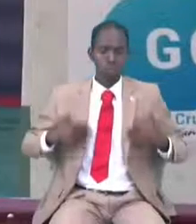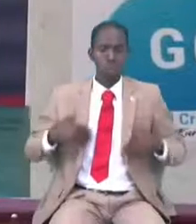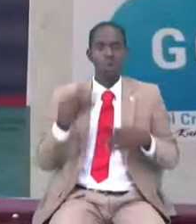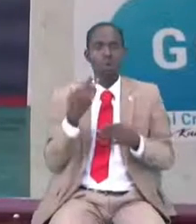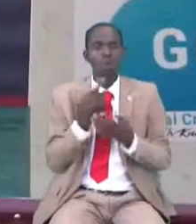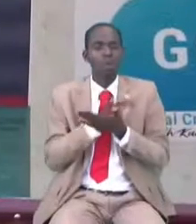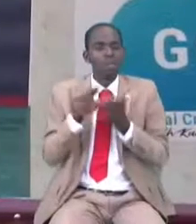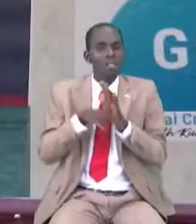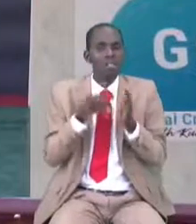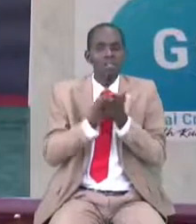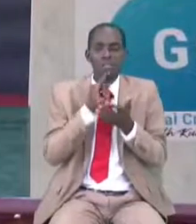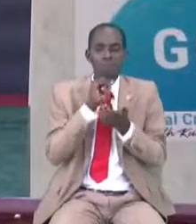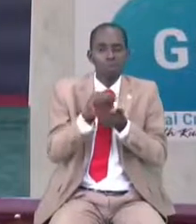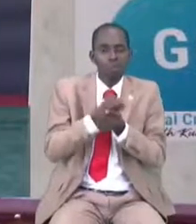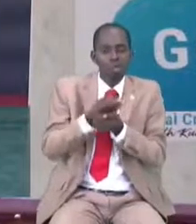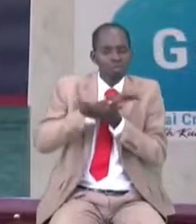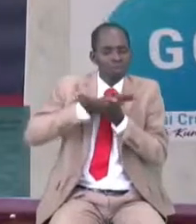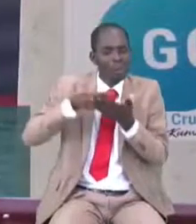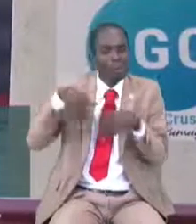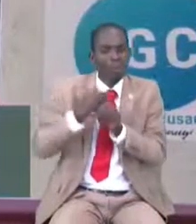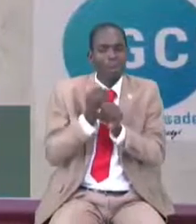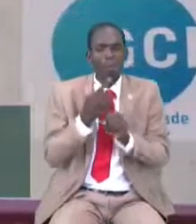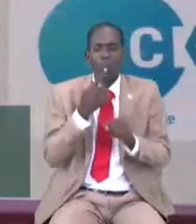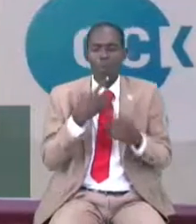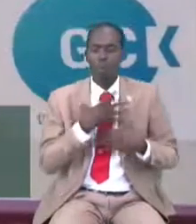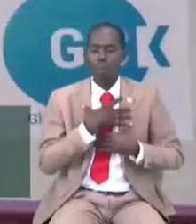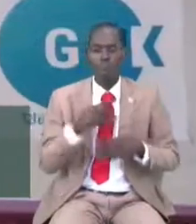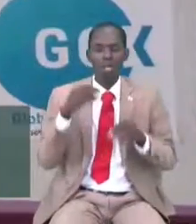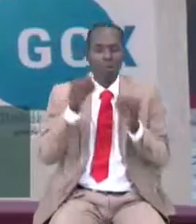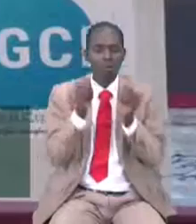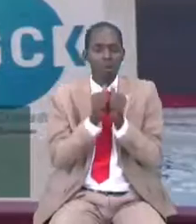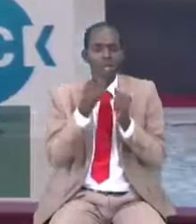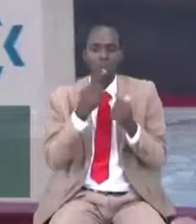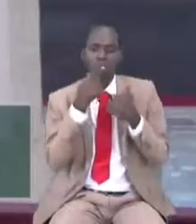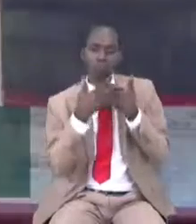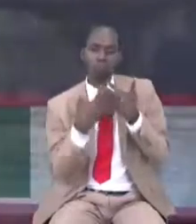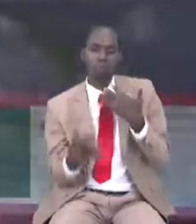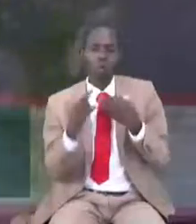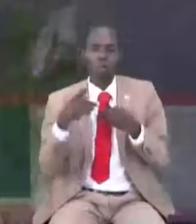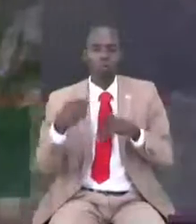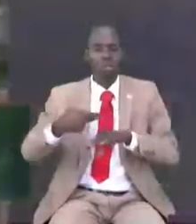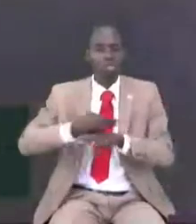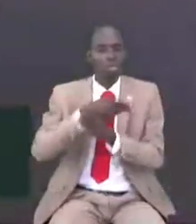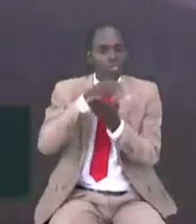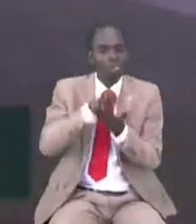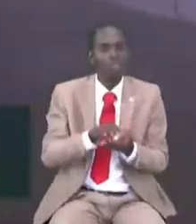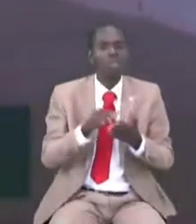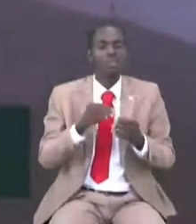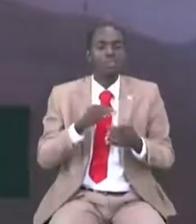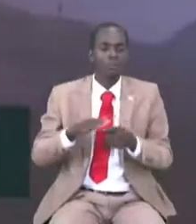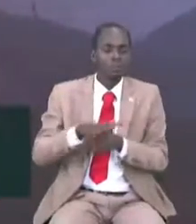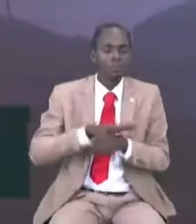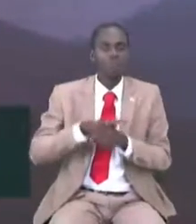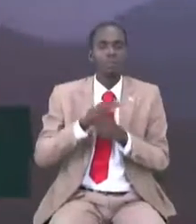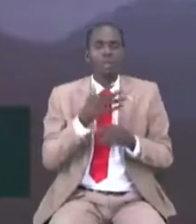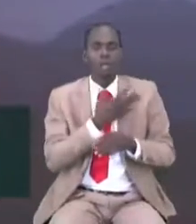de l'agneau, imputée avec l'innocence à travers Christ. Nous allons aux Romains. Romains